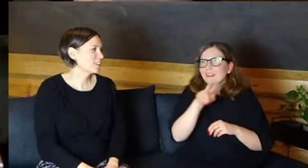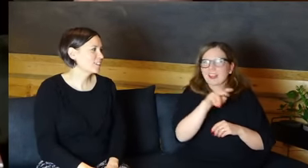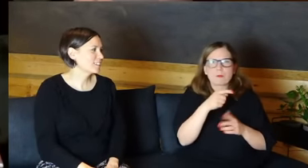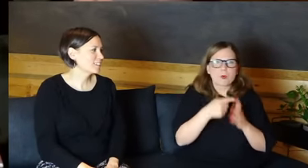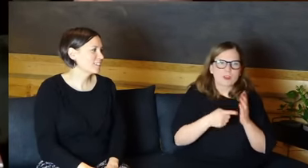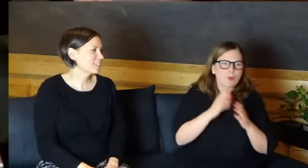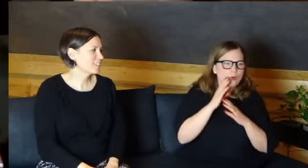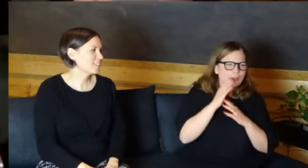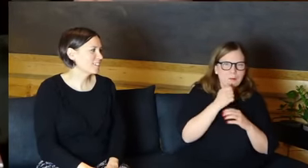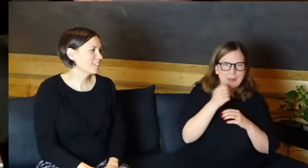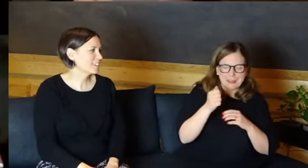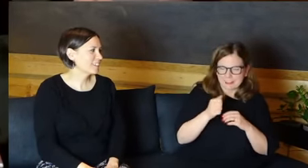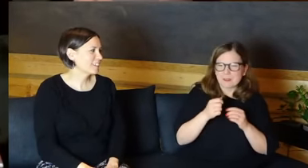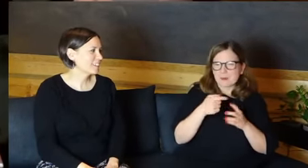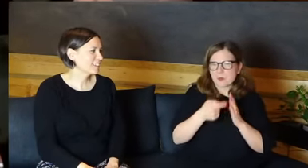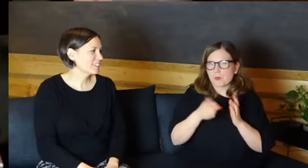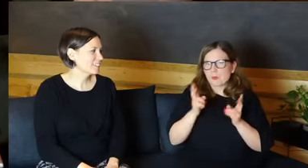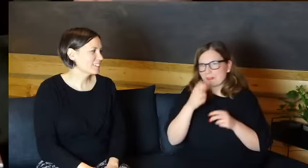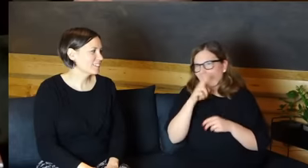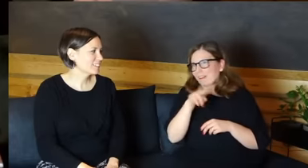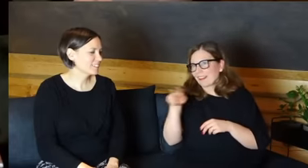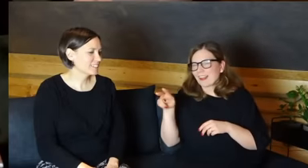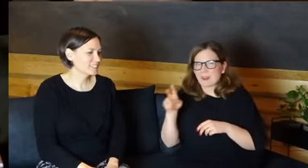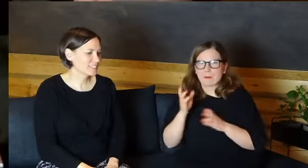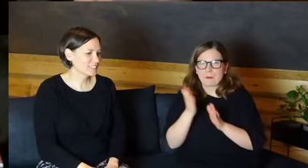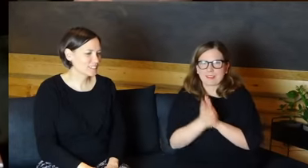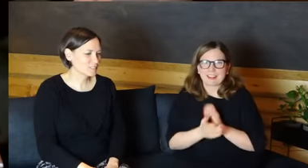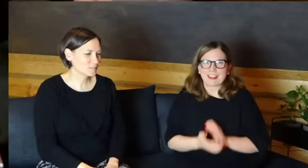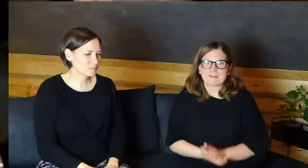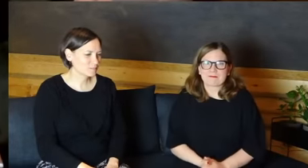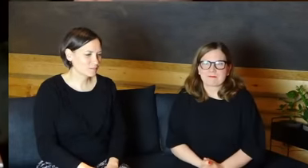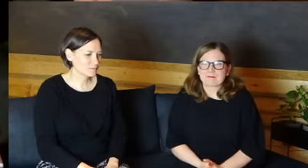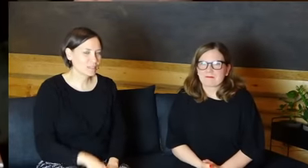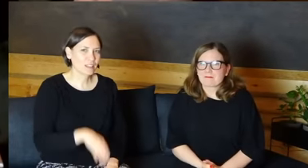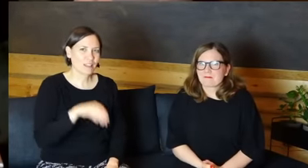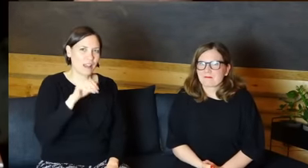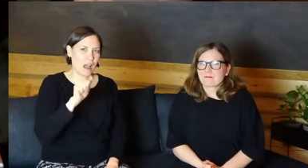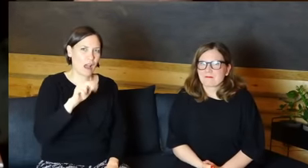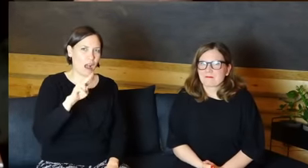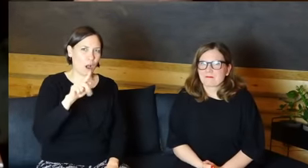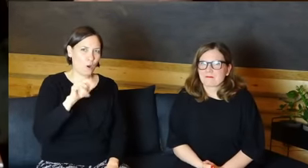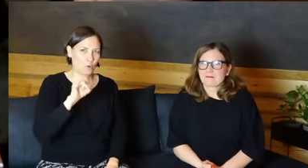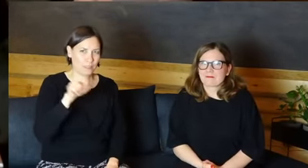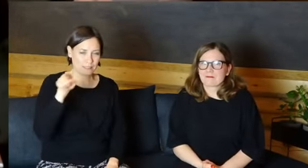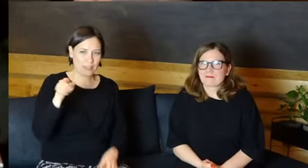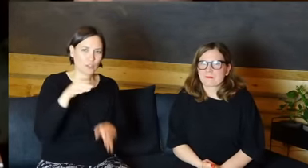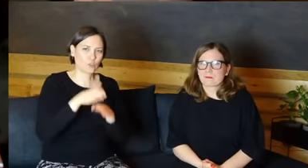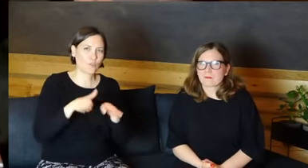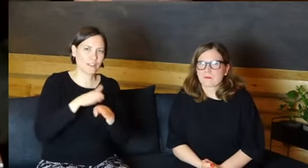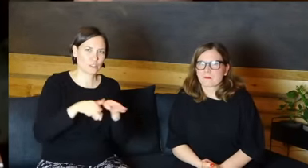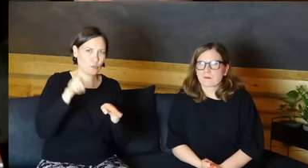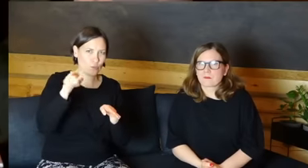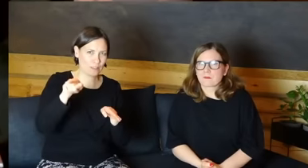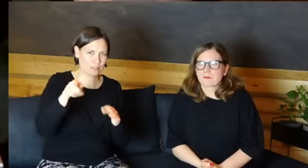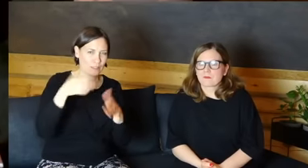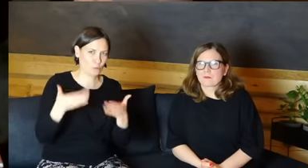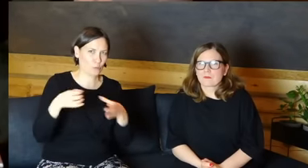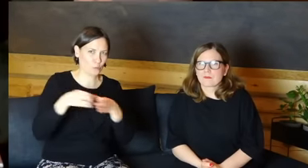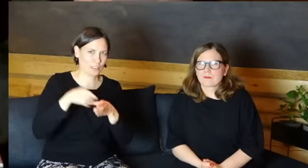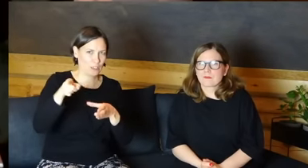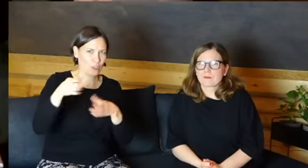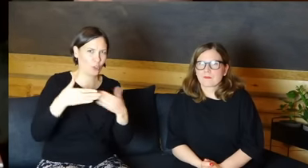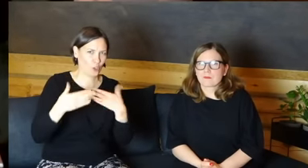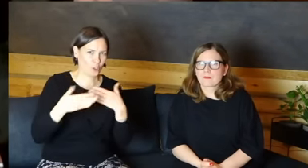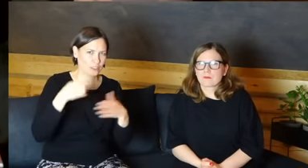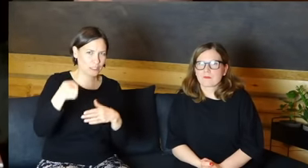Hyvä. Miten Auli teillä, sä oot Jyväskylän yksikössä nytten niin ollut, niin